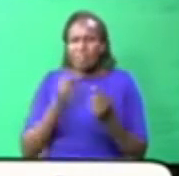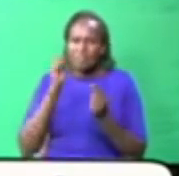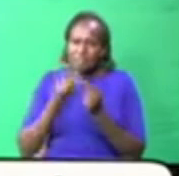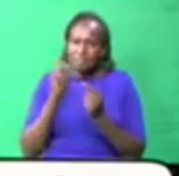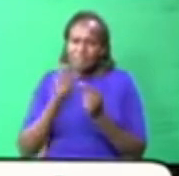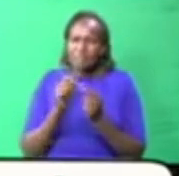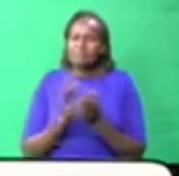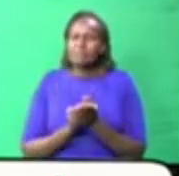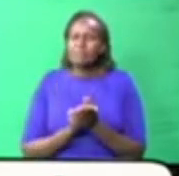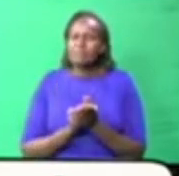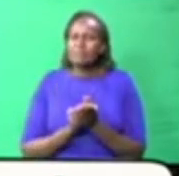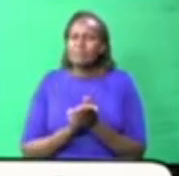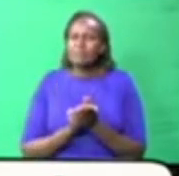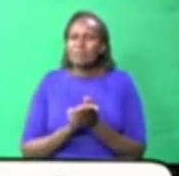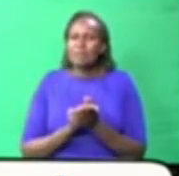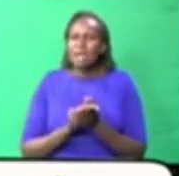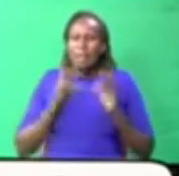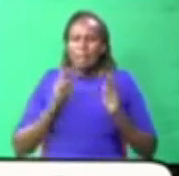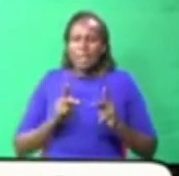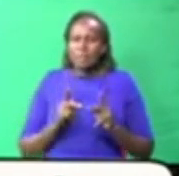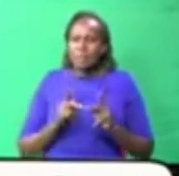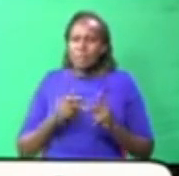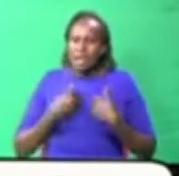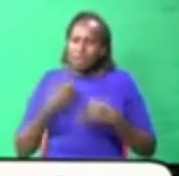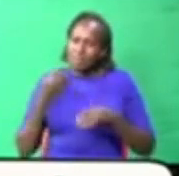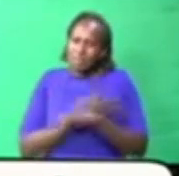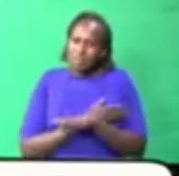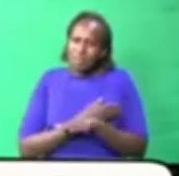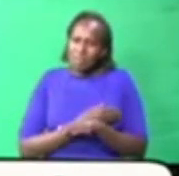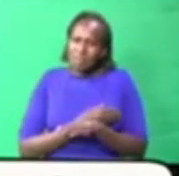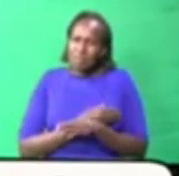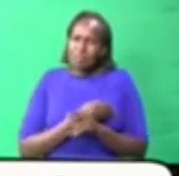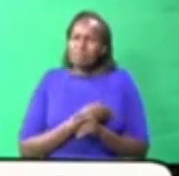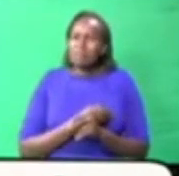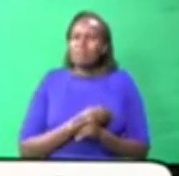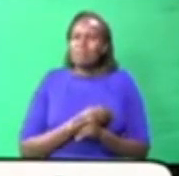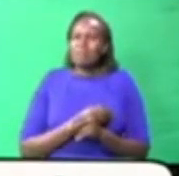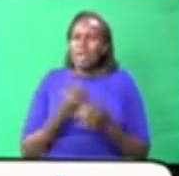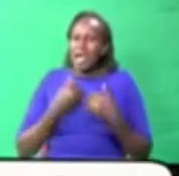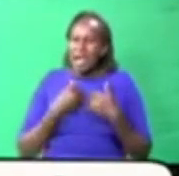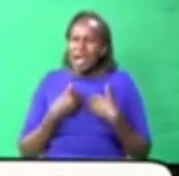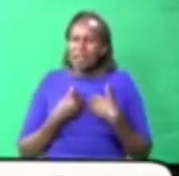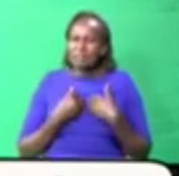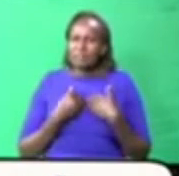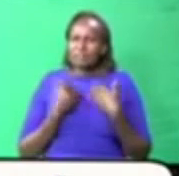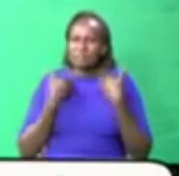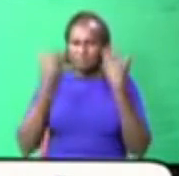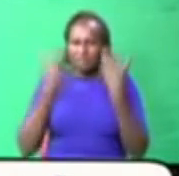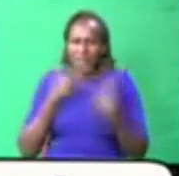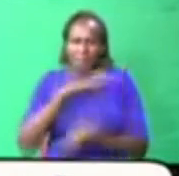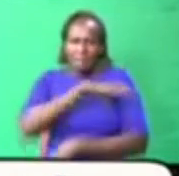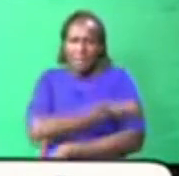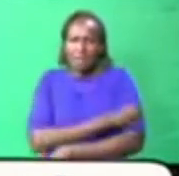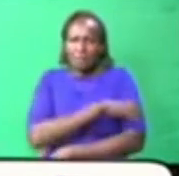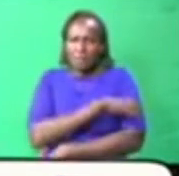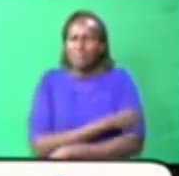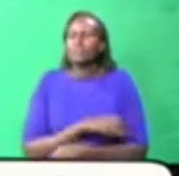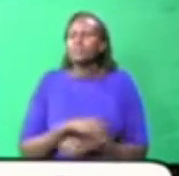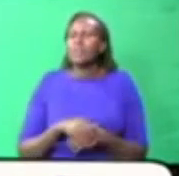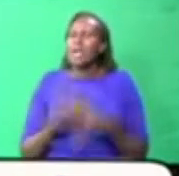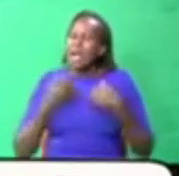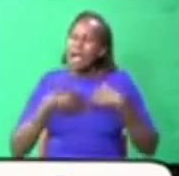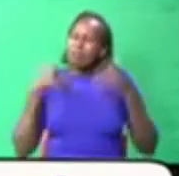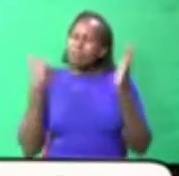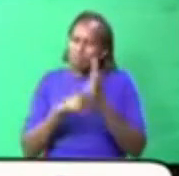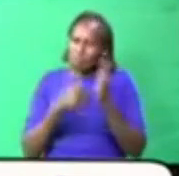kule mlimani. Mtu amekuja akiwa na cancer. Very severe, ako na cancer, ako na high blood pressure. Na ako na shida nyingine,